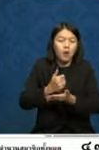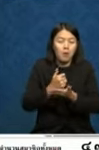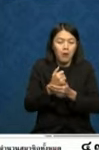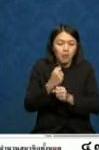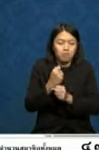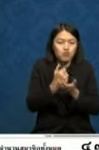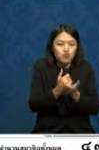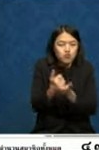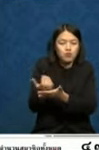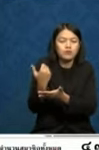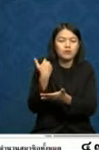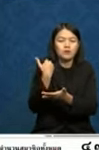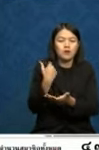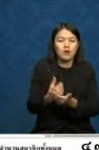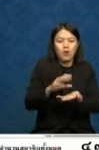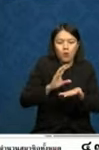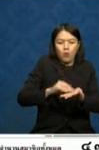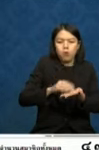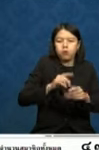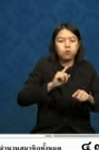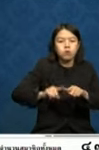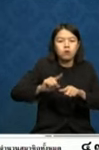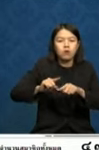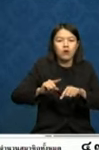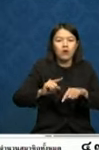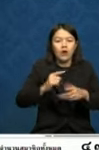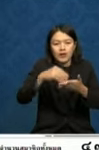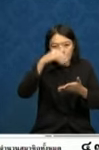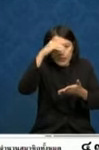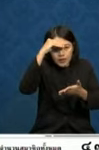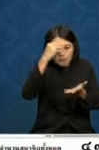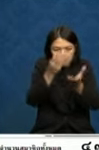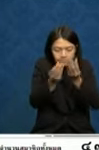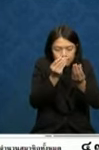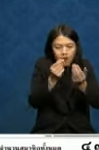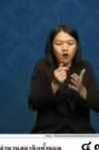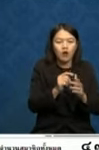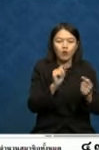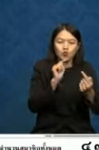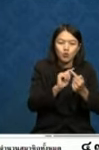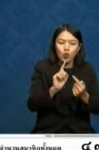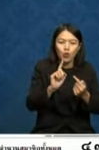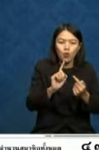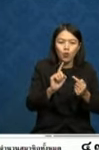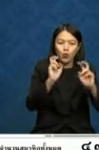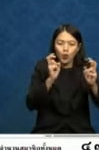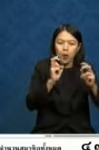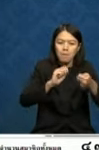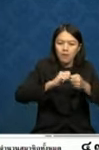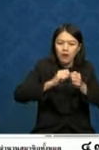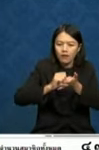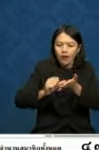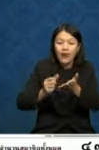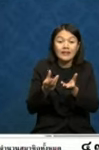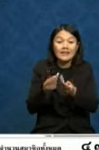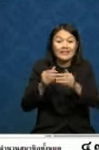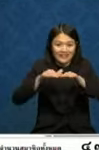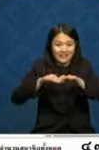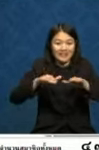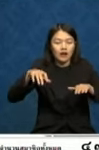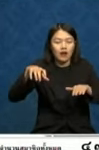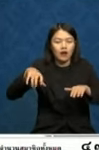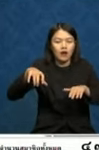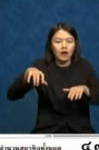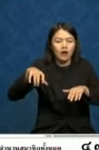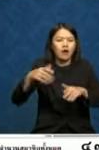ต่ว่าไม่ว่าจะเป็นข้อมูลต่างๆไม่ว่าจะเป็นการศึกษานะครับเรื่องของการแก้ไขปัญหาที่ดินนี่นะครับไม่จ